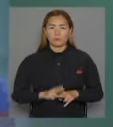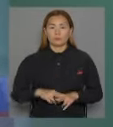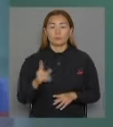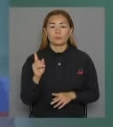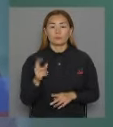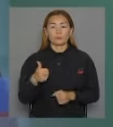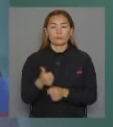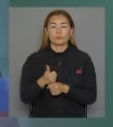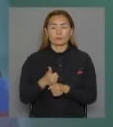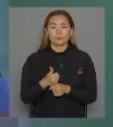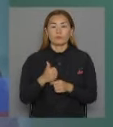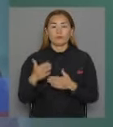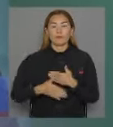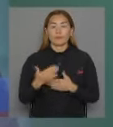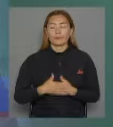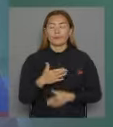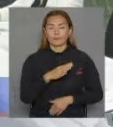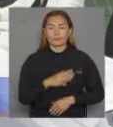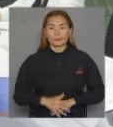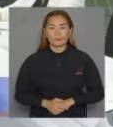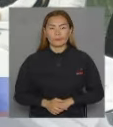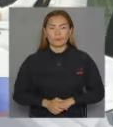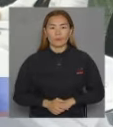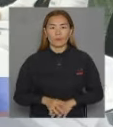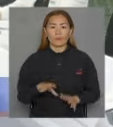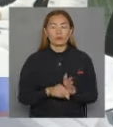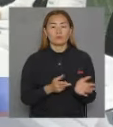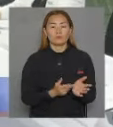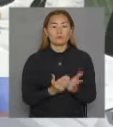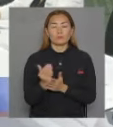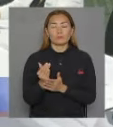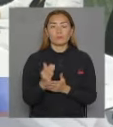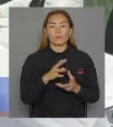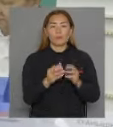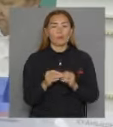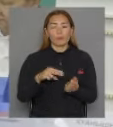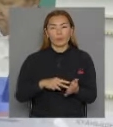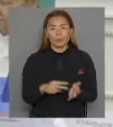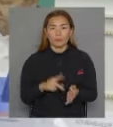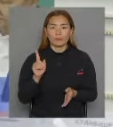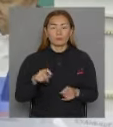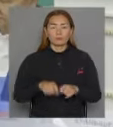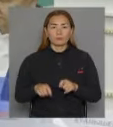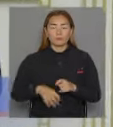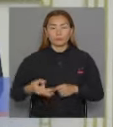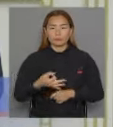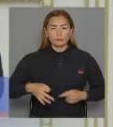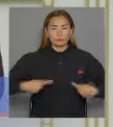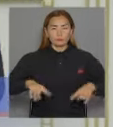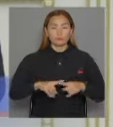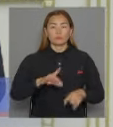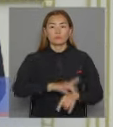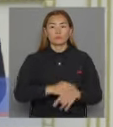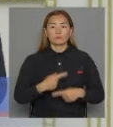бір басшыға тәртіптік жауапкершілікке тартылған. Оның дәлелі жоғарыда аталған тарих қана емес, бақылаушы мемлекеттік органдар